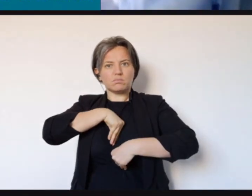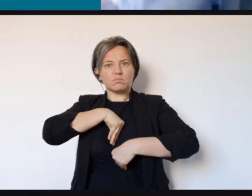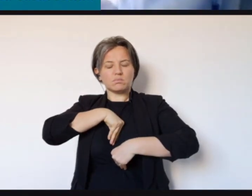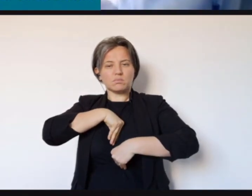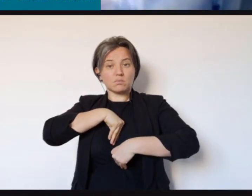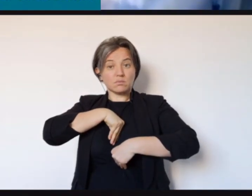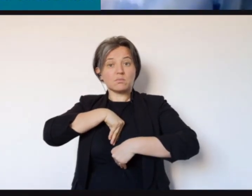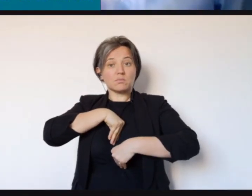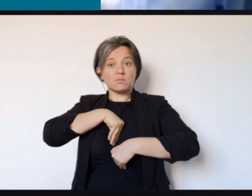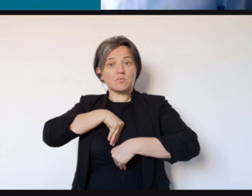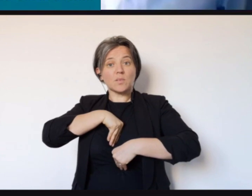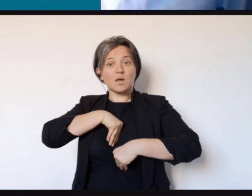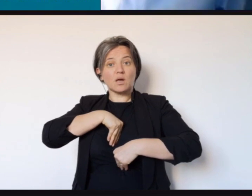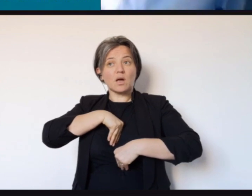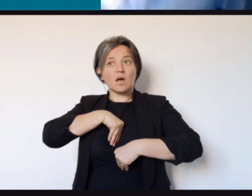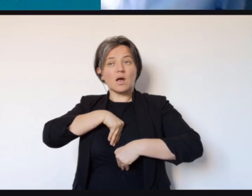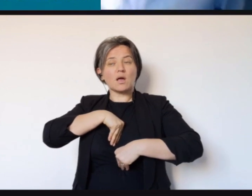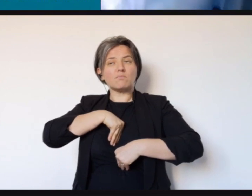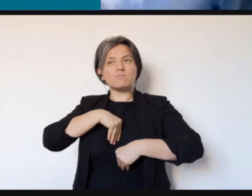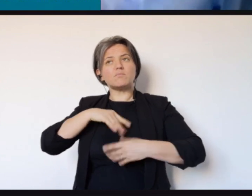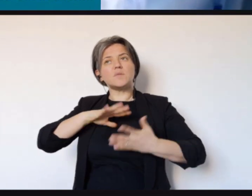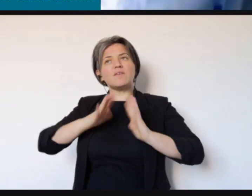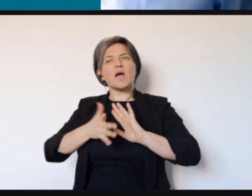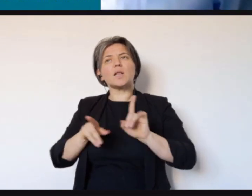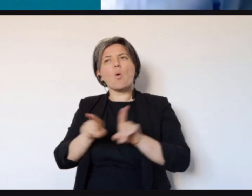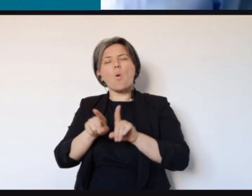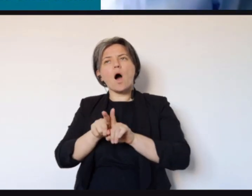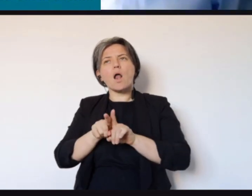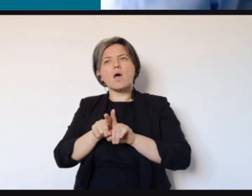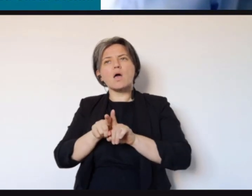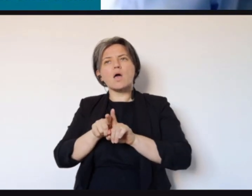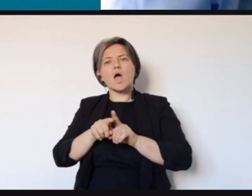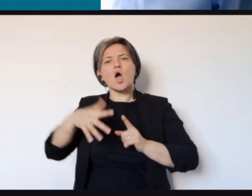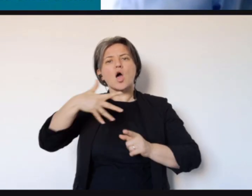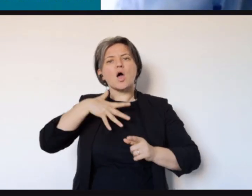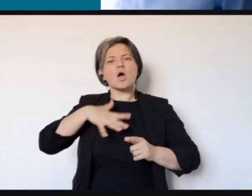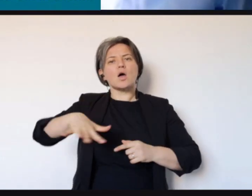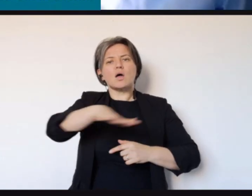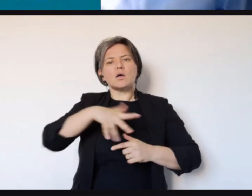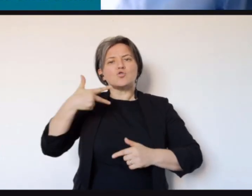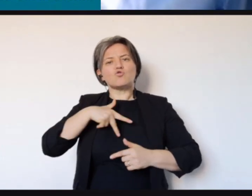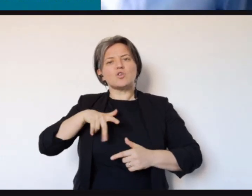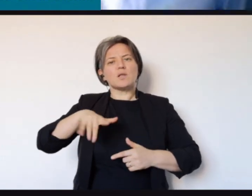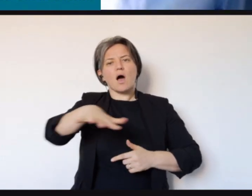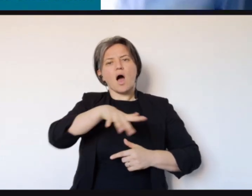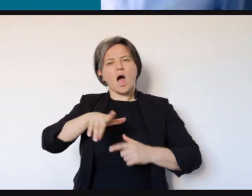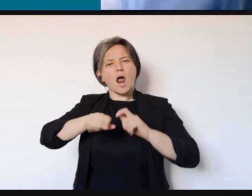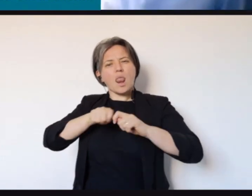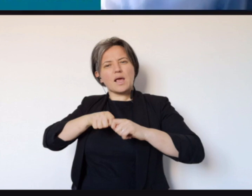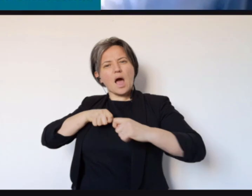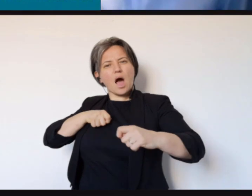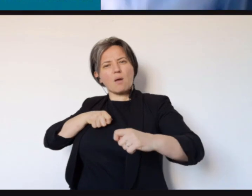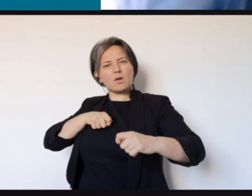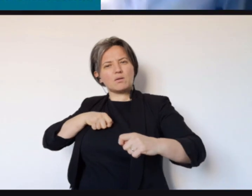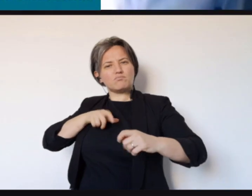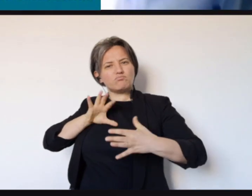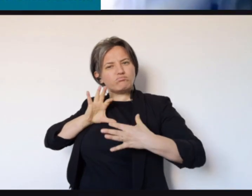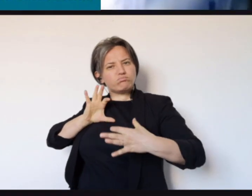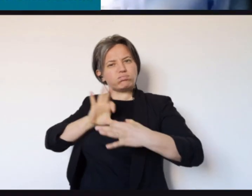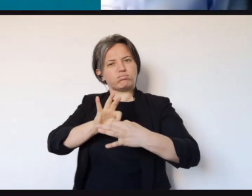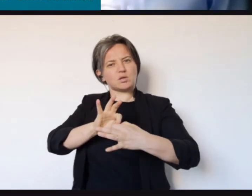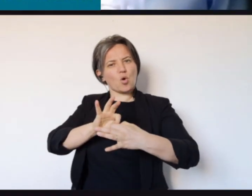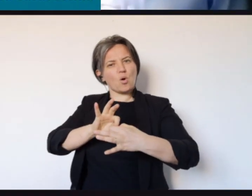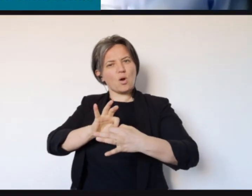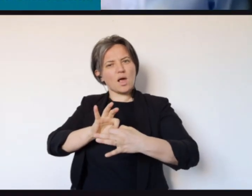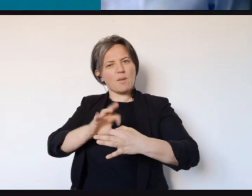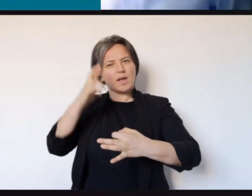ognuno di noi e in qualche modo creano un legame sociale. E questo fa